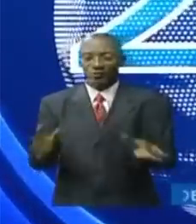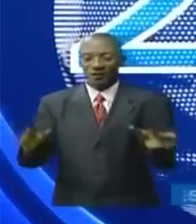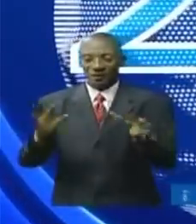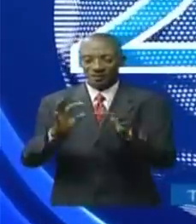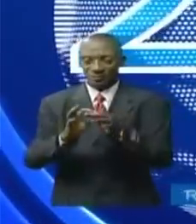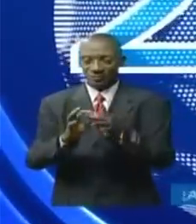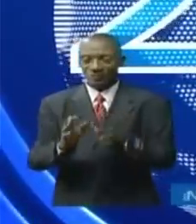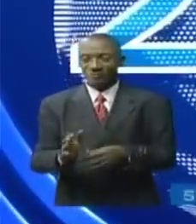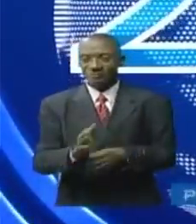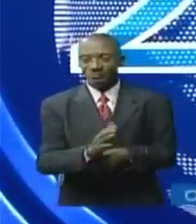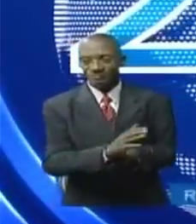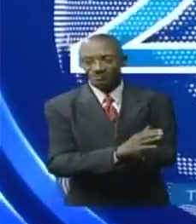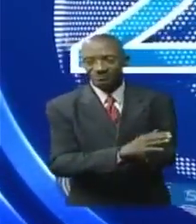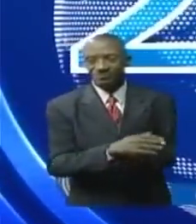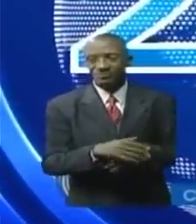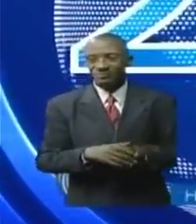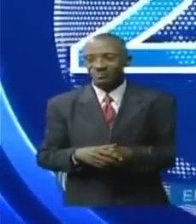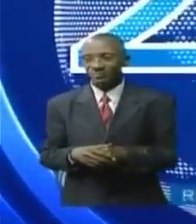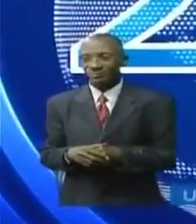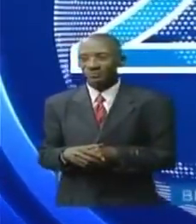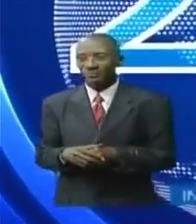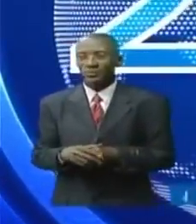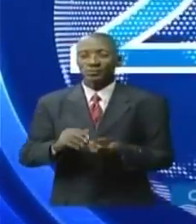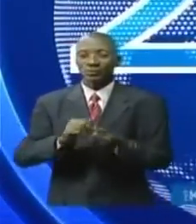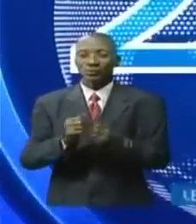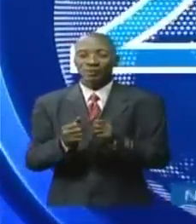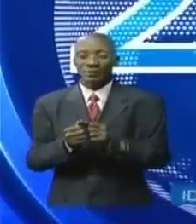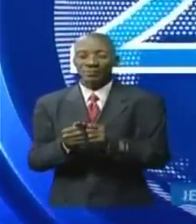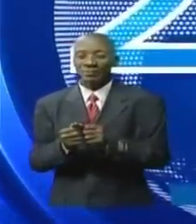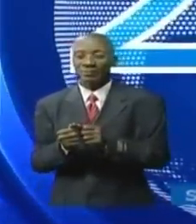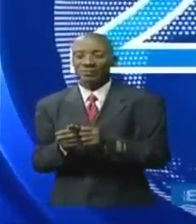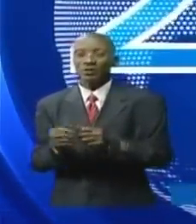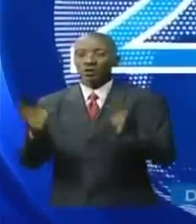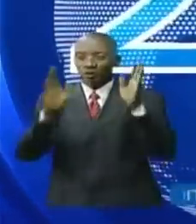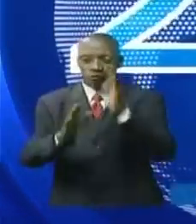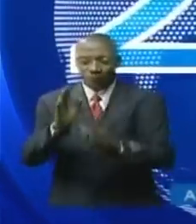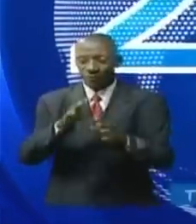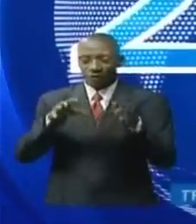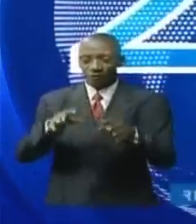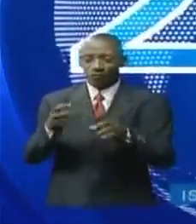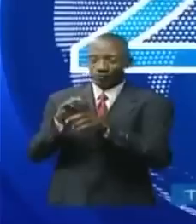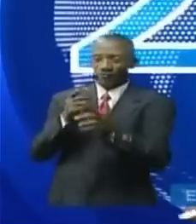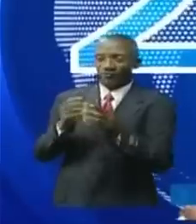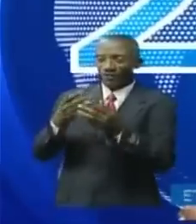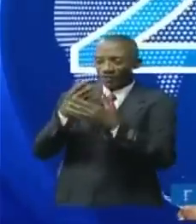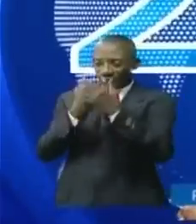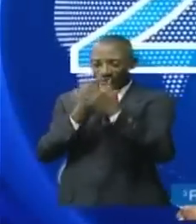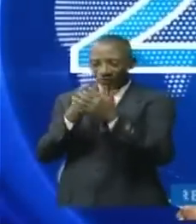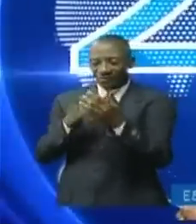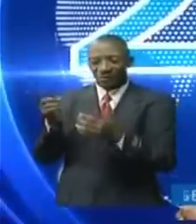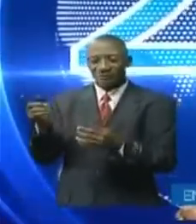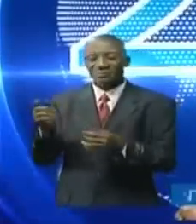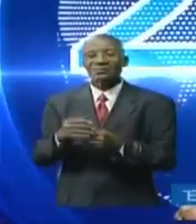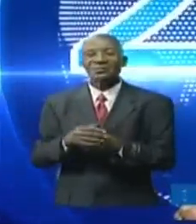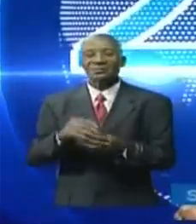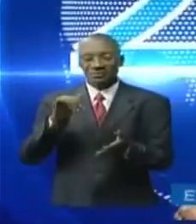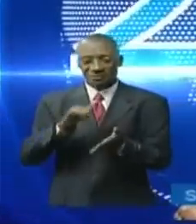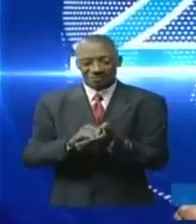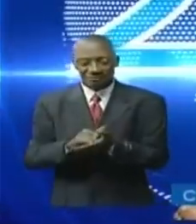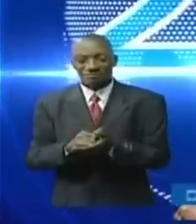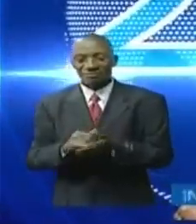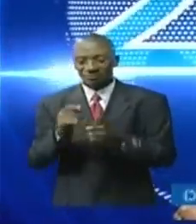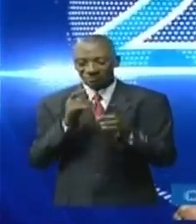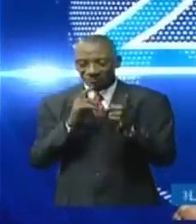L'agression de la République démocratique du Congo par le Rwanda, l'AFDC s'est exprimée. Les élus de ce regroupement